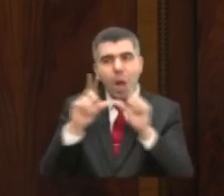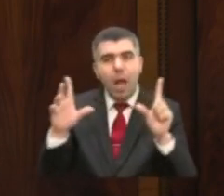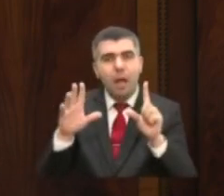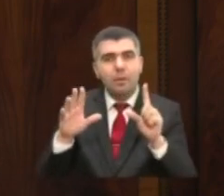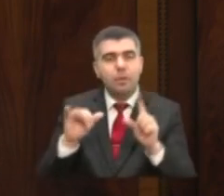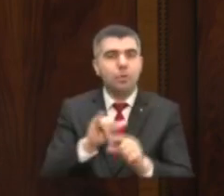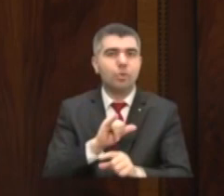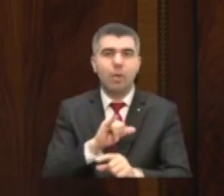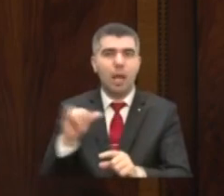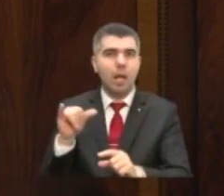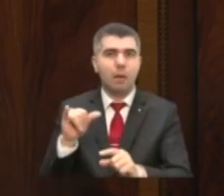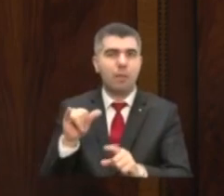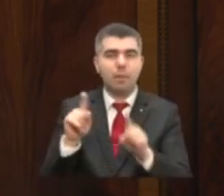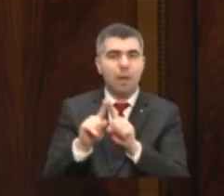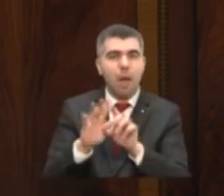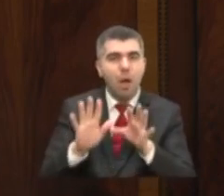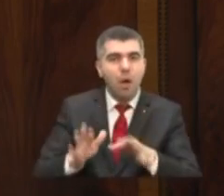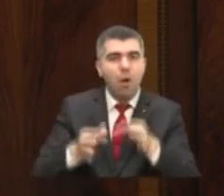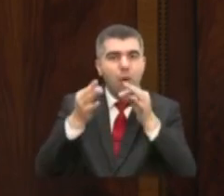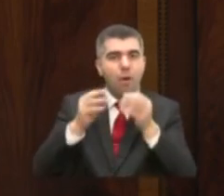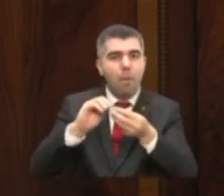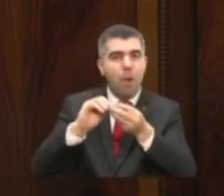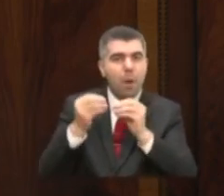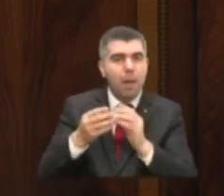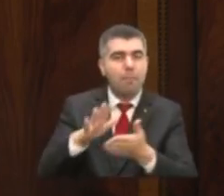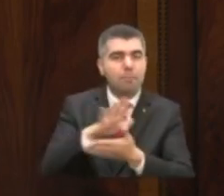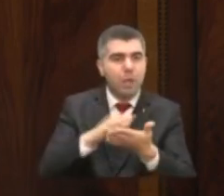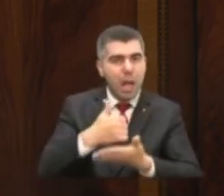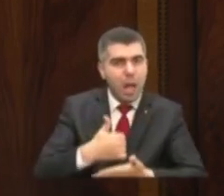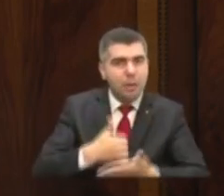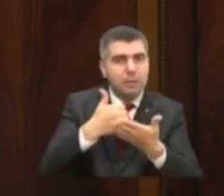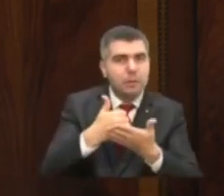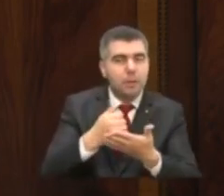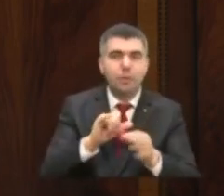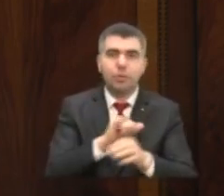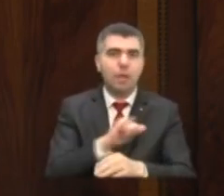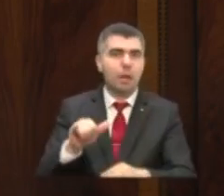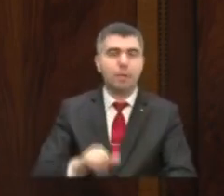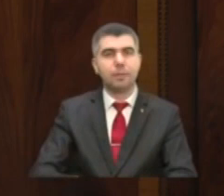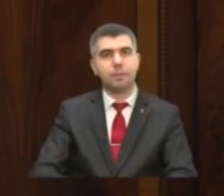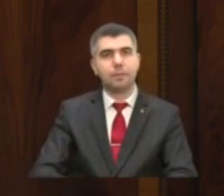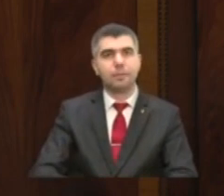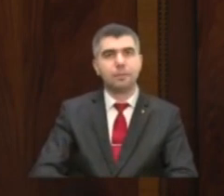إبداع في إيجاد الحلول ومواجهة المشاكل والأزمات. هل التي يخصكم